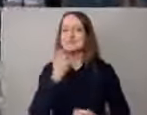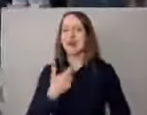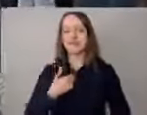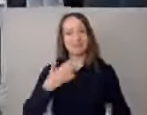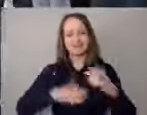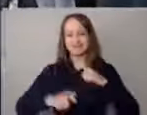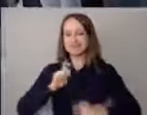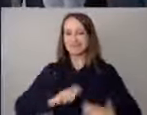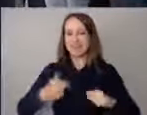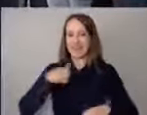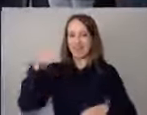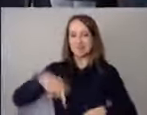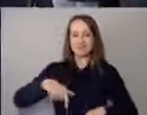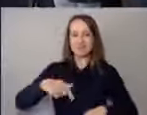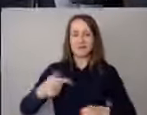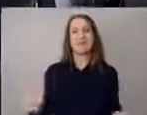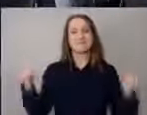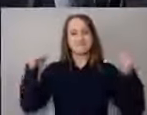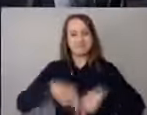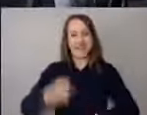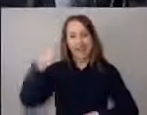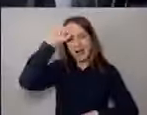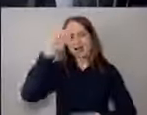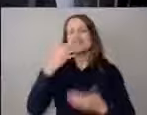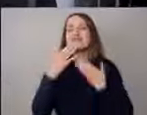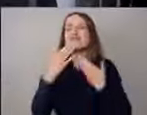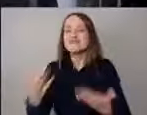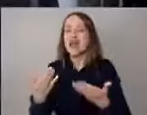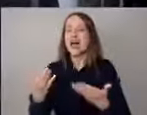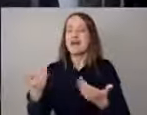i dziękuję za przyjęcie. Brawo!